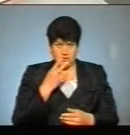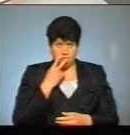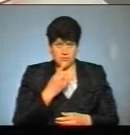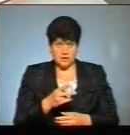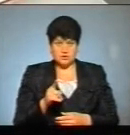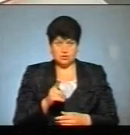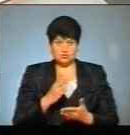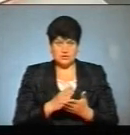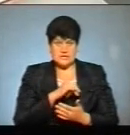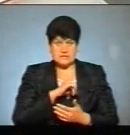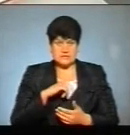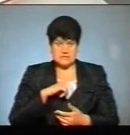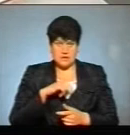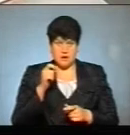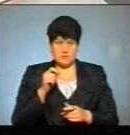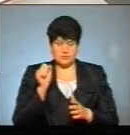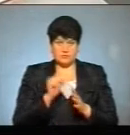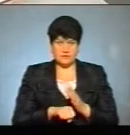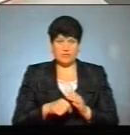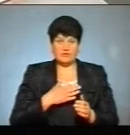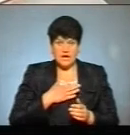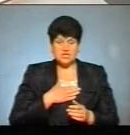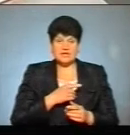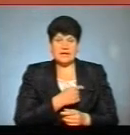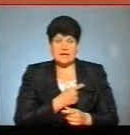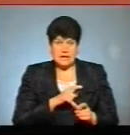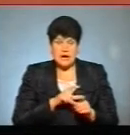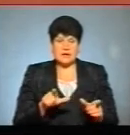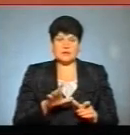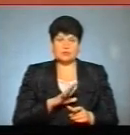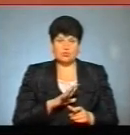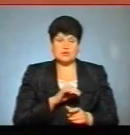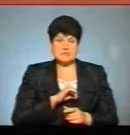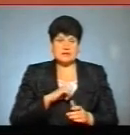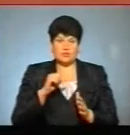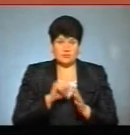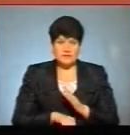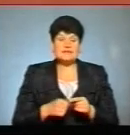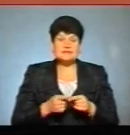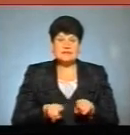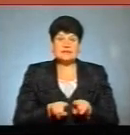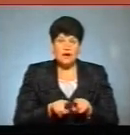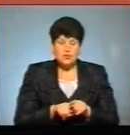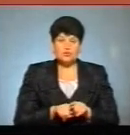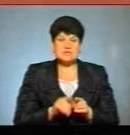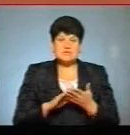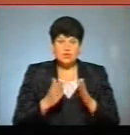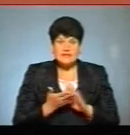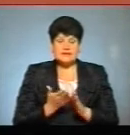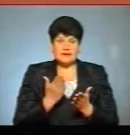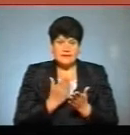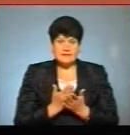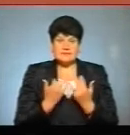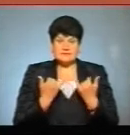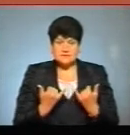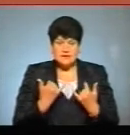вже є самогубство. Ну, вже в нашій лікарні було самогубство. Я не знаю, з чим воно зв'язано, але, мабуть, теж ситуація, ота, яка відбувається, вже не